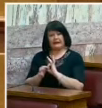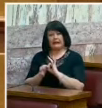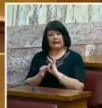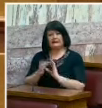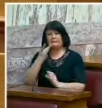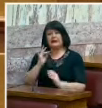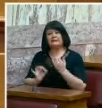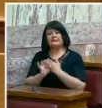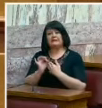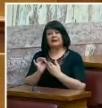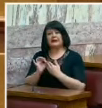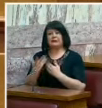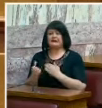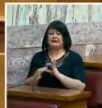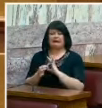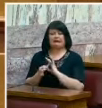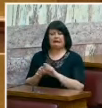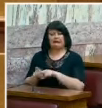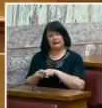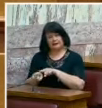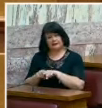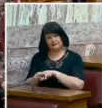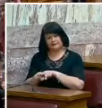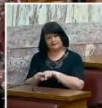Αυγή. Κοιτάξτε,